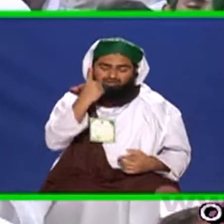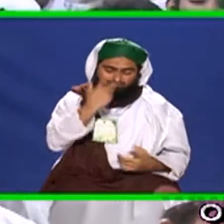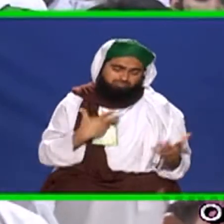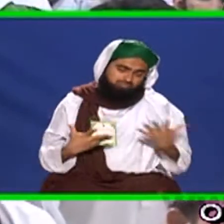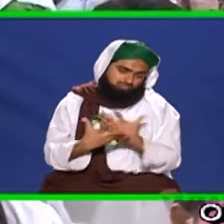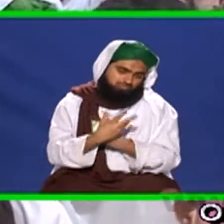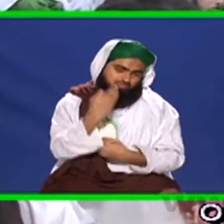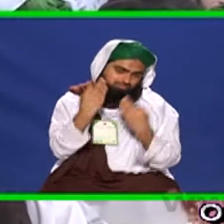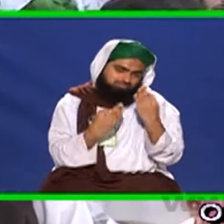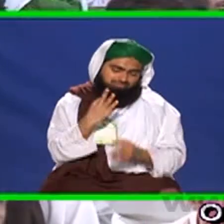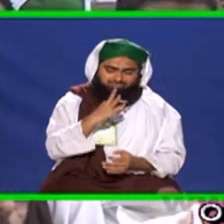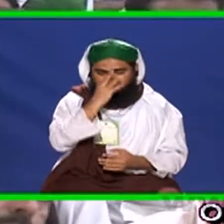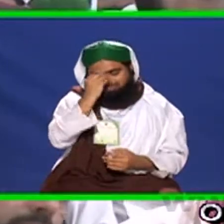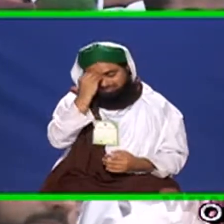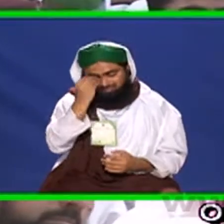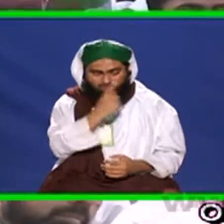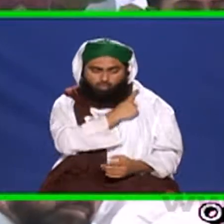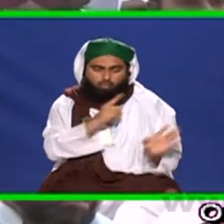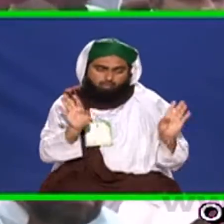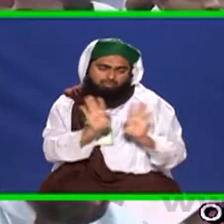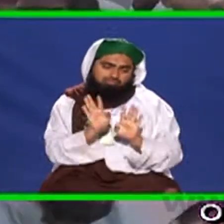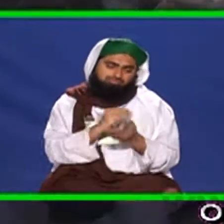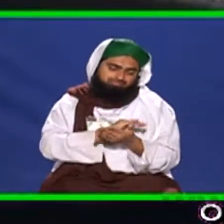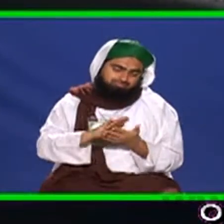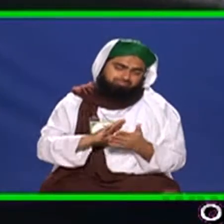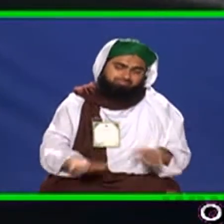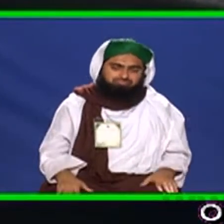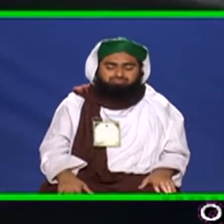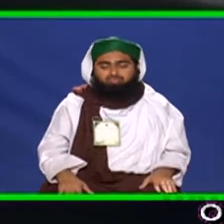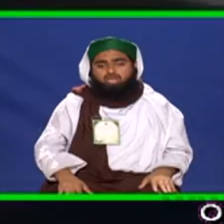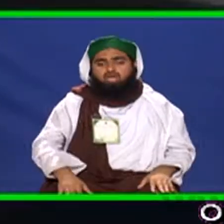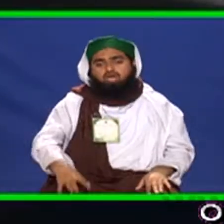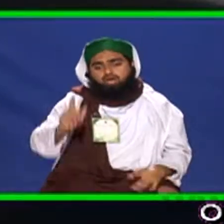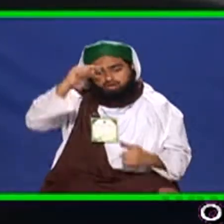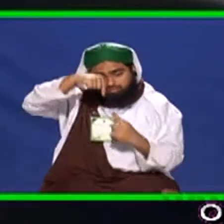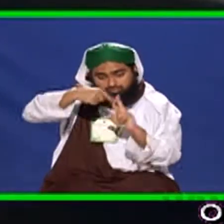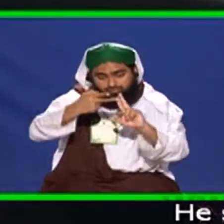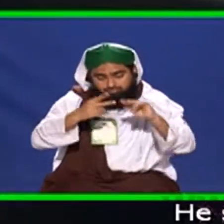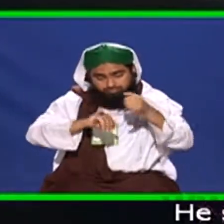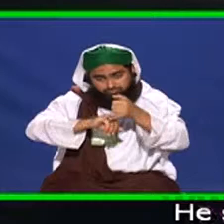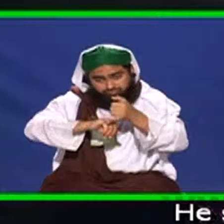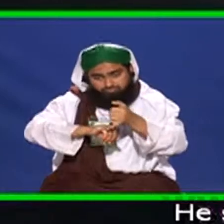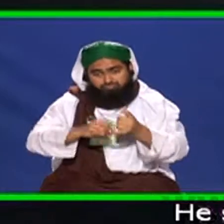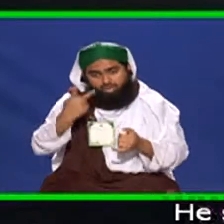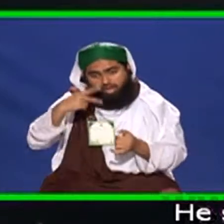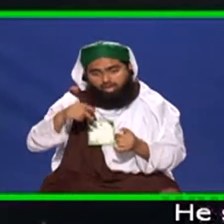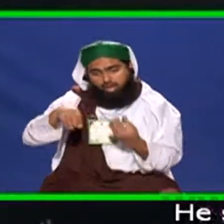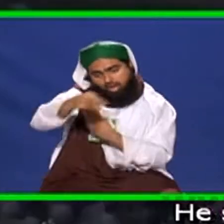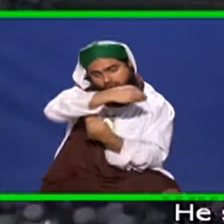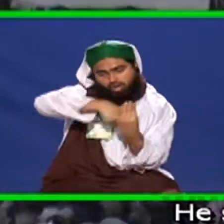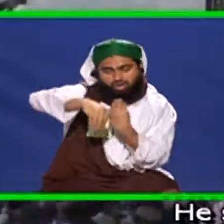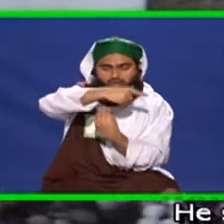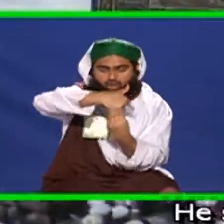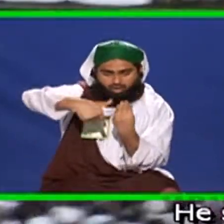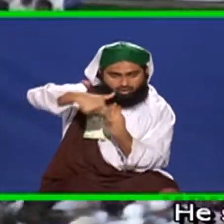شیخ سعدی رحمۃ اللہ تعالیٰ علیہ ایک بار کعبۃ اللہ شریف کا طواف کر رہے تھے. ایک شخص پر نظر پڑی،